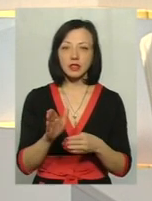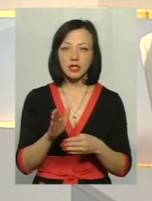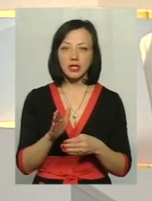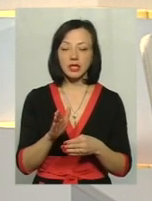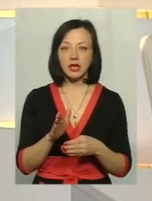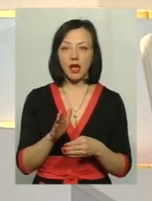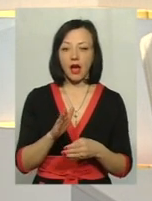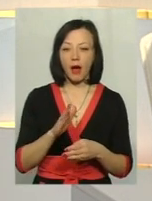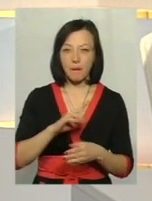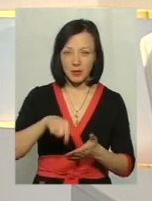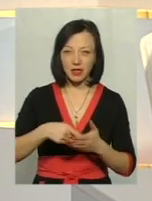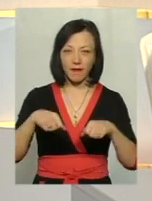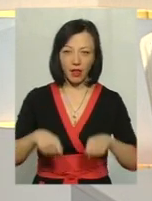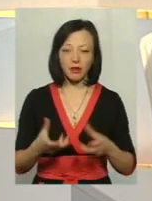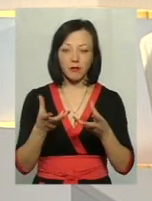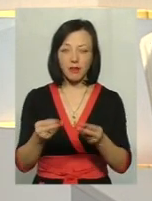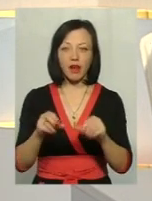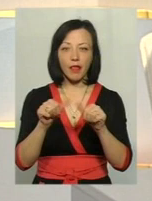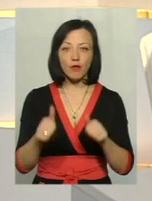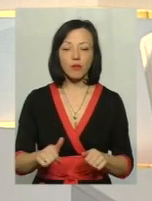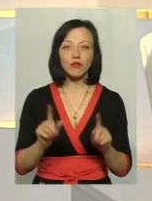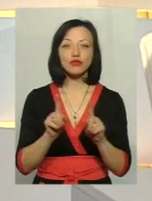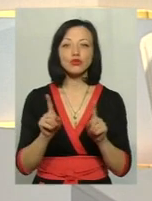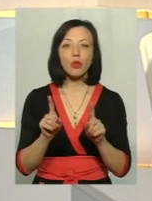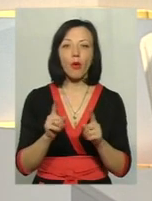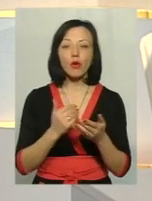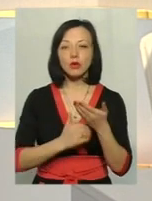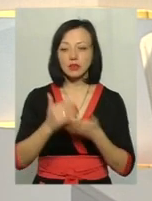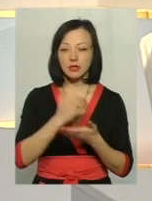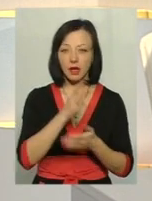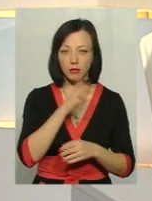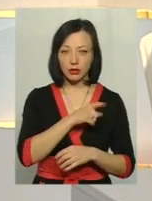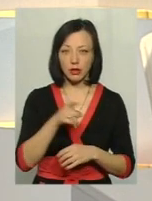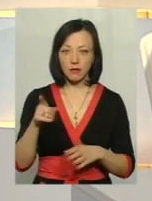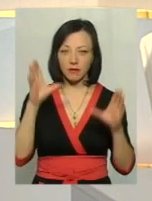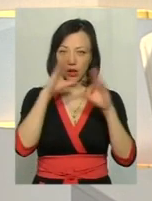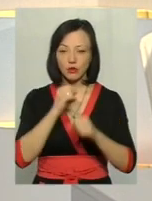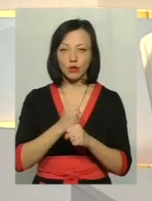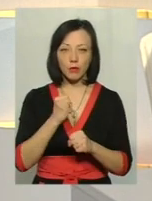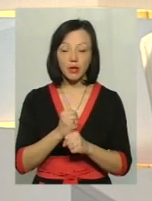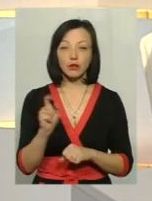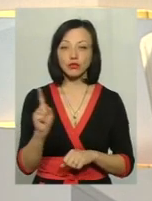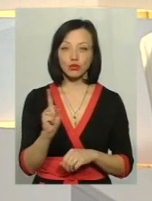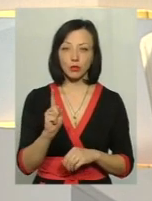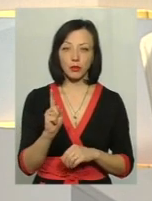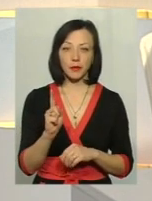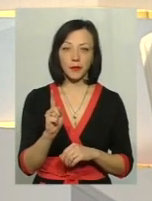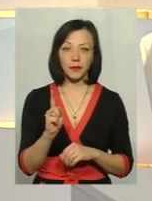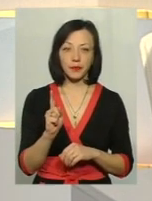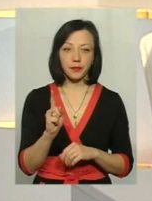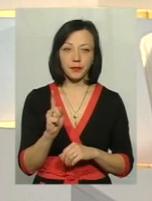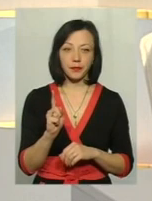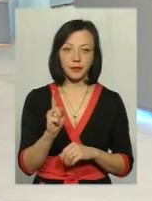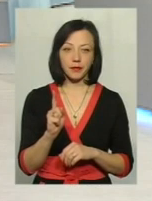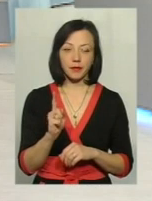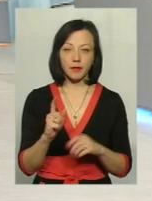на формування його і що останнім часом вдалося зробити, щоб